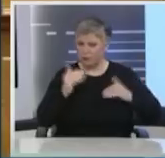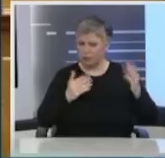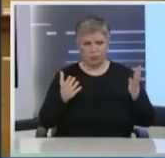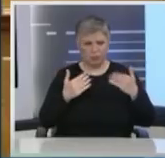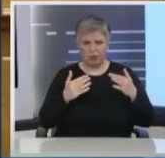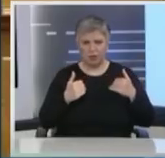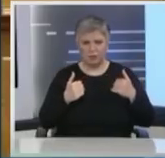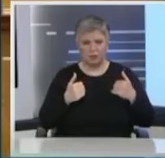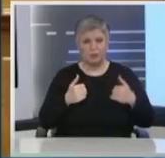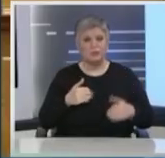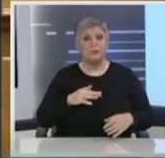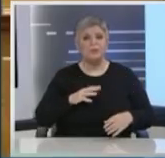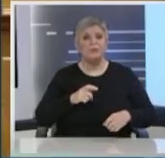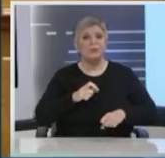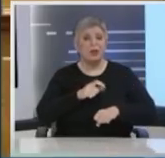Υπάρχουν εταιρείες